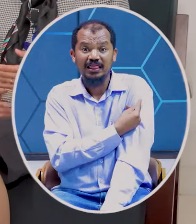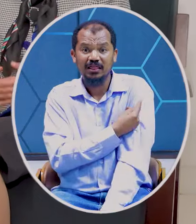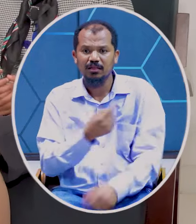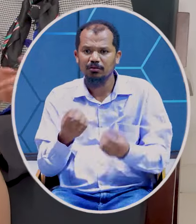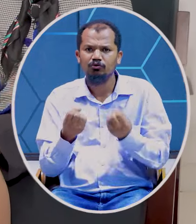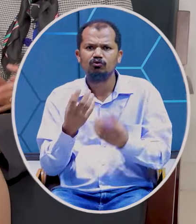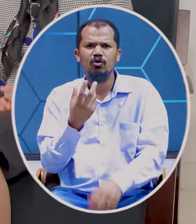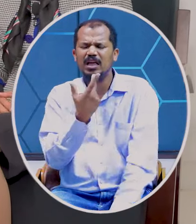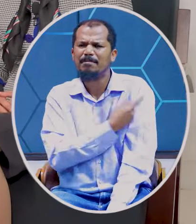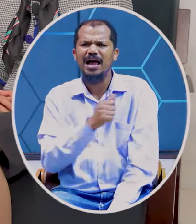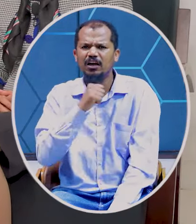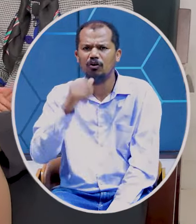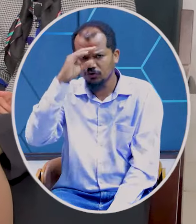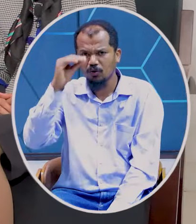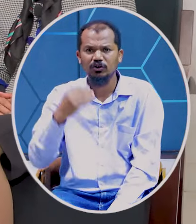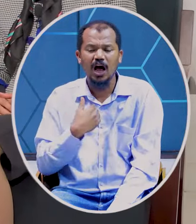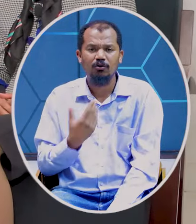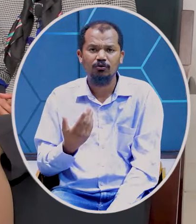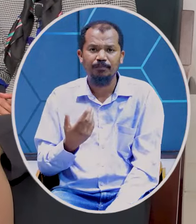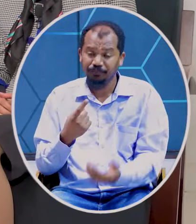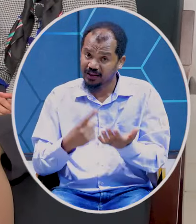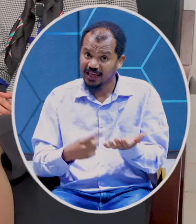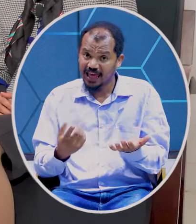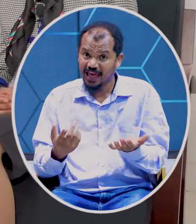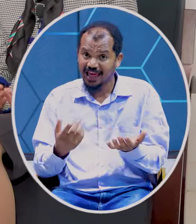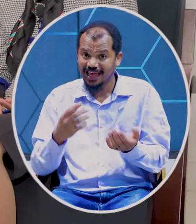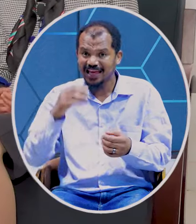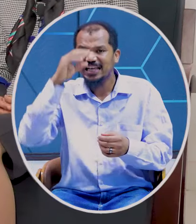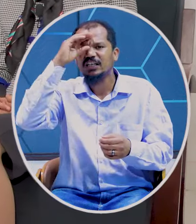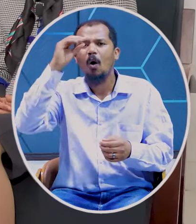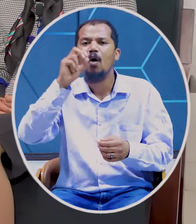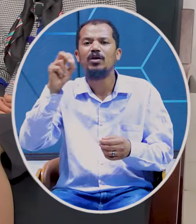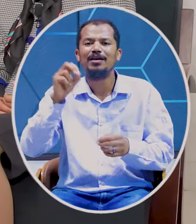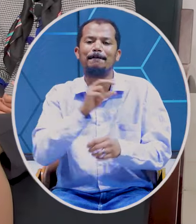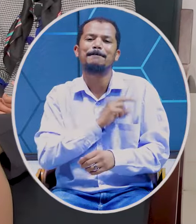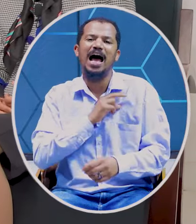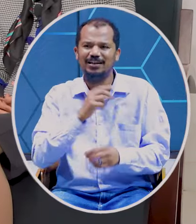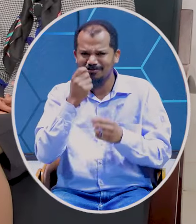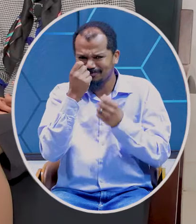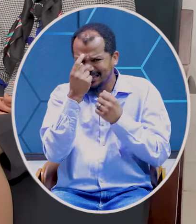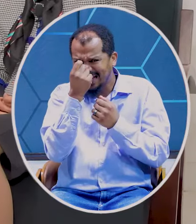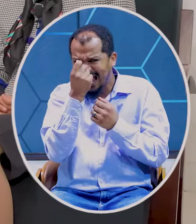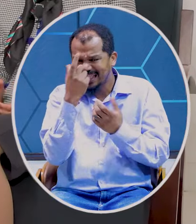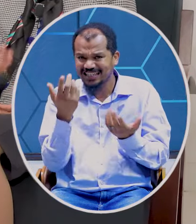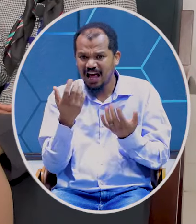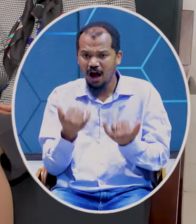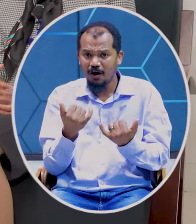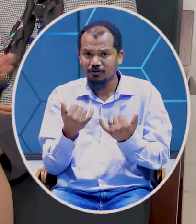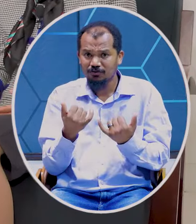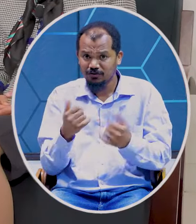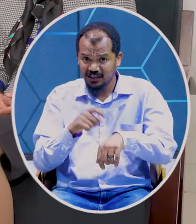ብዙ የማይከተቡ ሰዎች አሉ እና ያው ይሄ ሰዋዊ ባህሪ ነው፣ መጠራጠር ማለት ነው። ክትባት ላይ አሁን